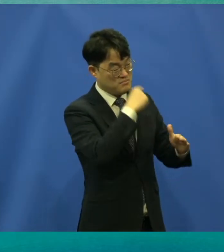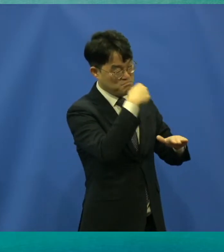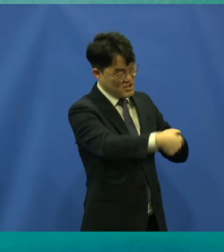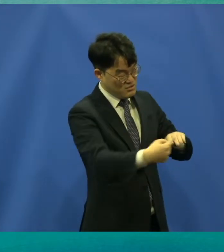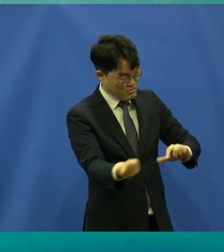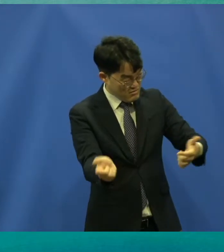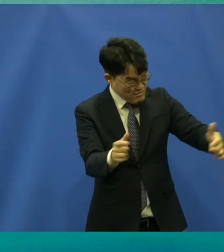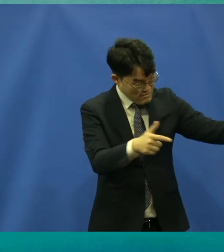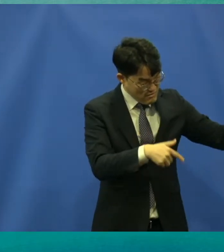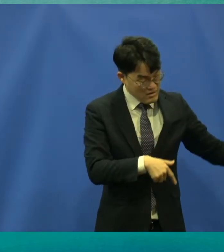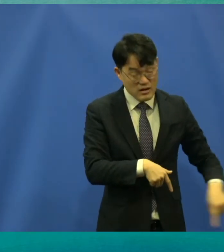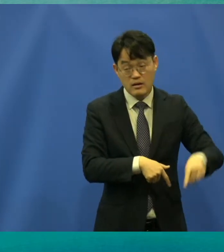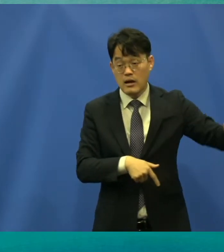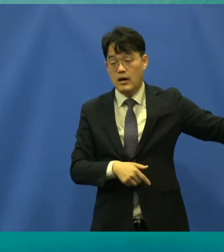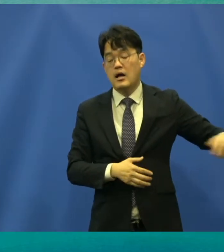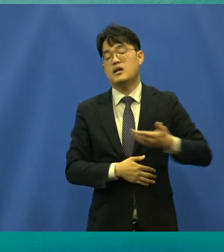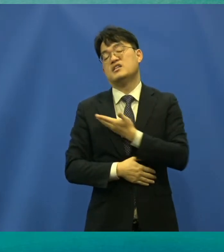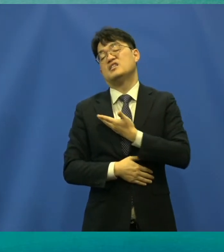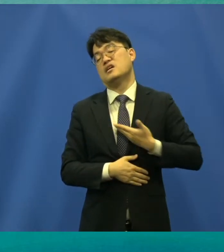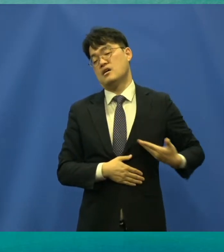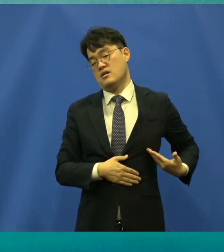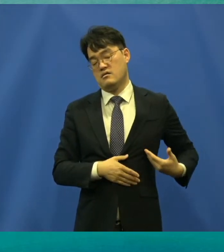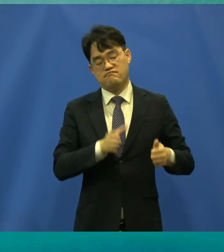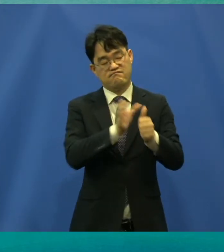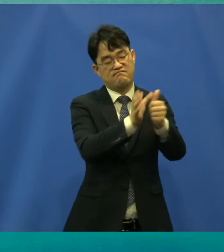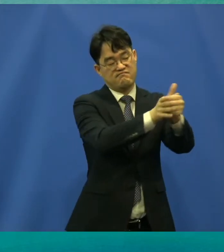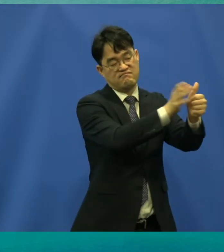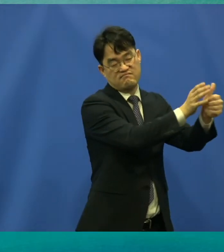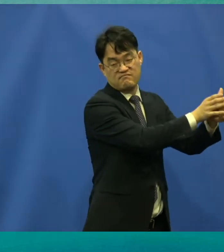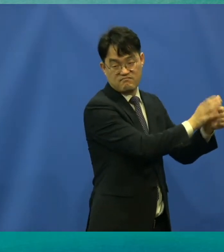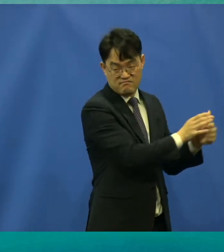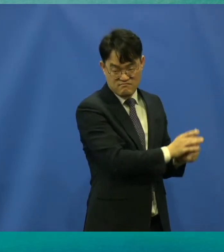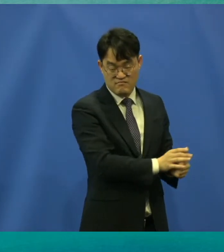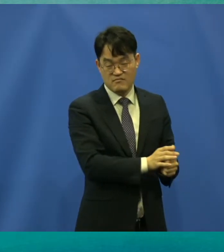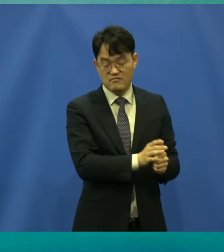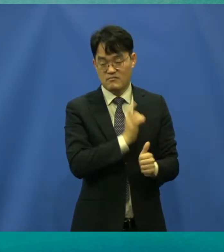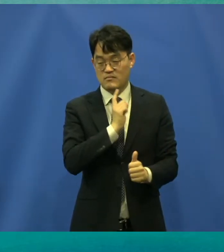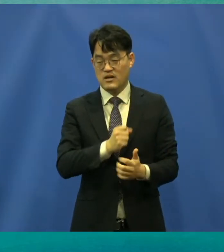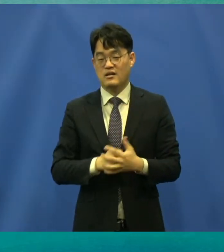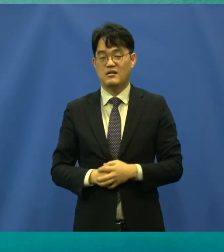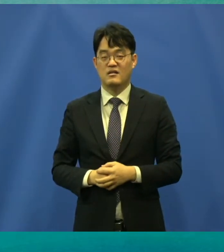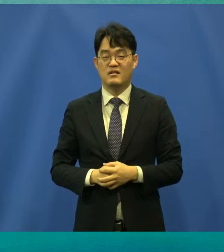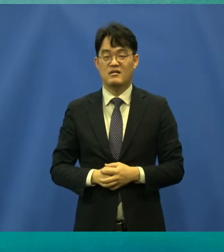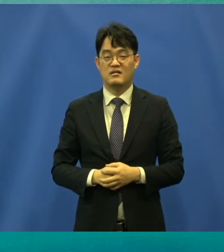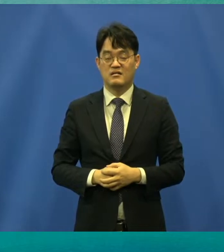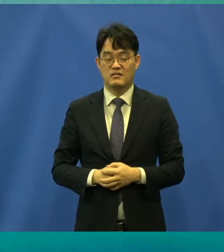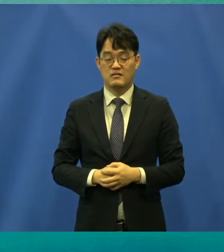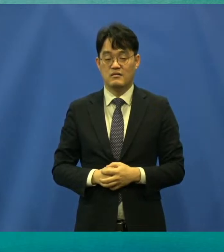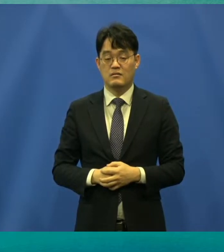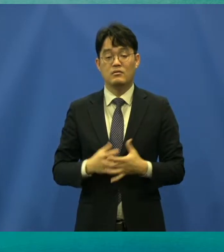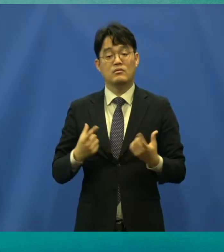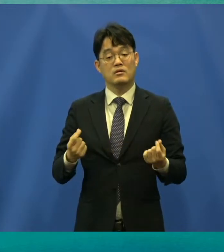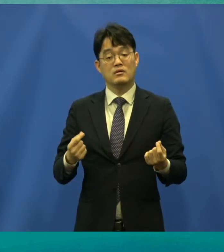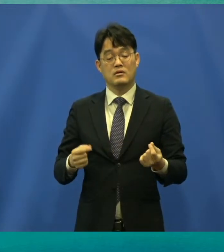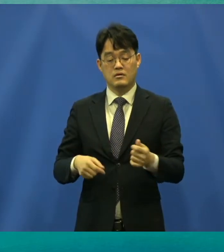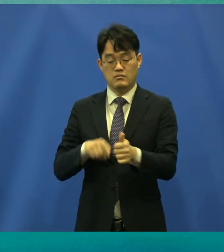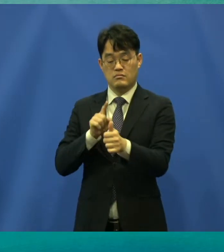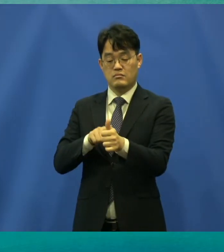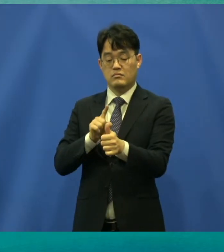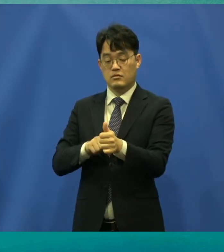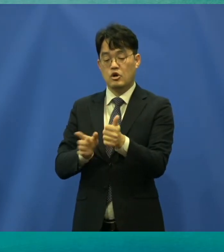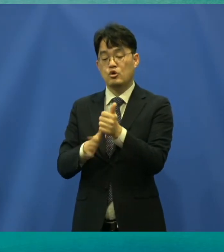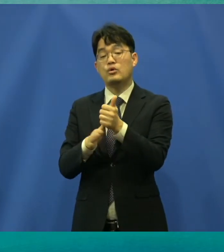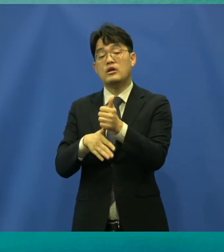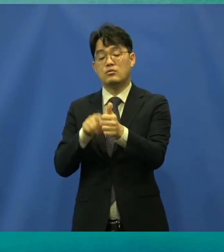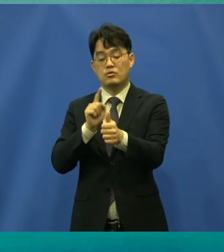신약의 성도들 모두에게 가라, 이 명령. 보십시오. 니느웨로 가라. 일어나 가라.